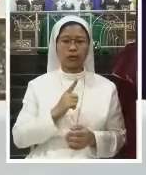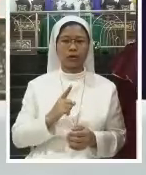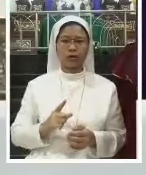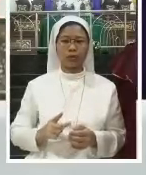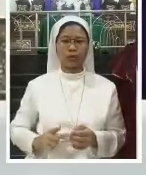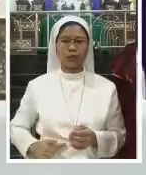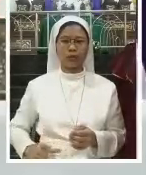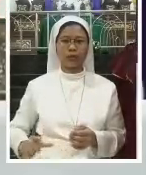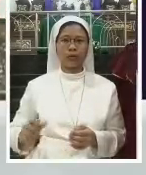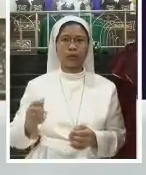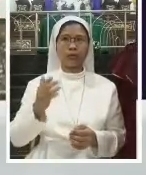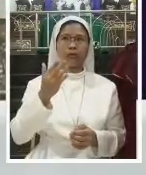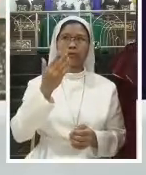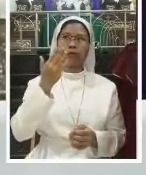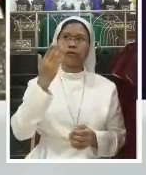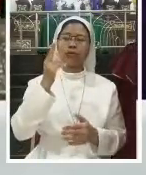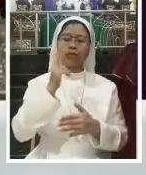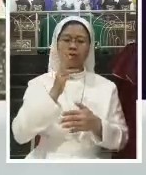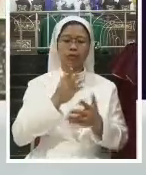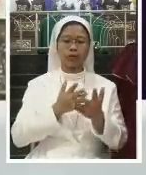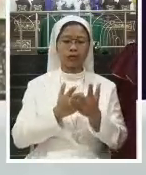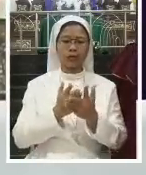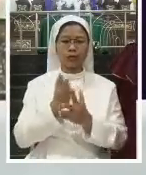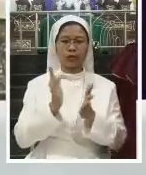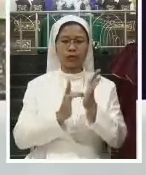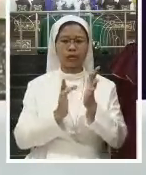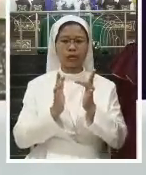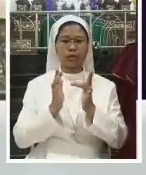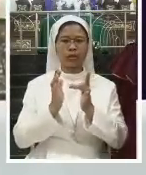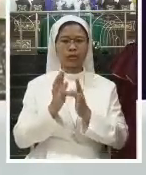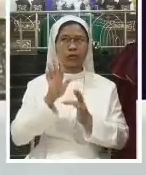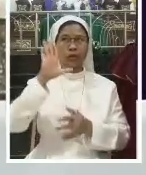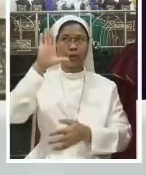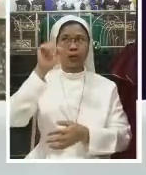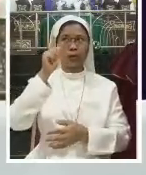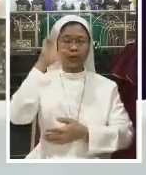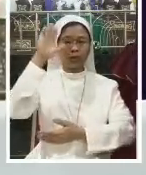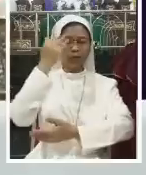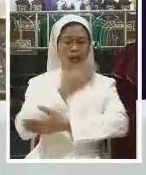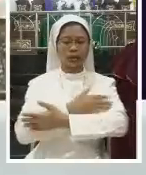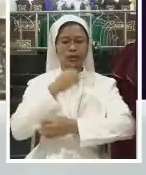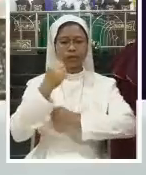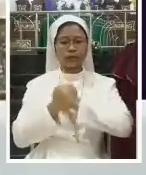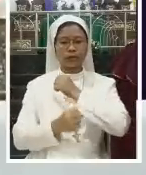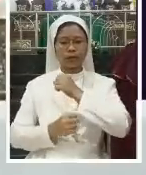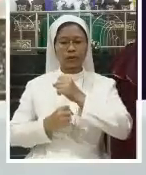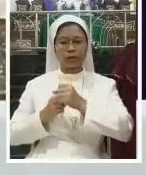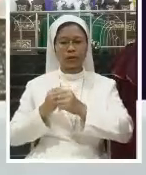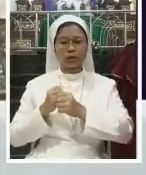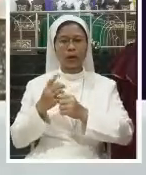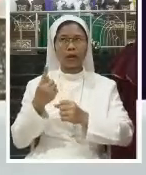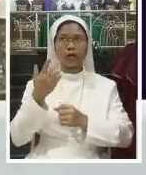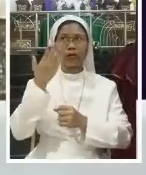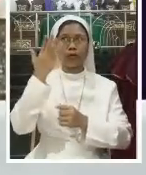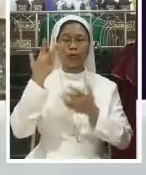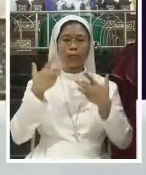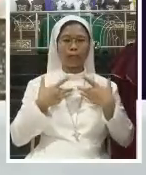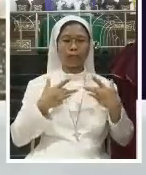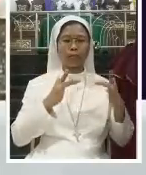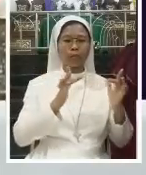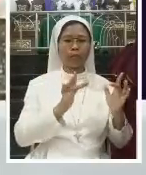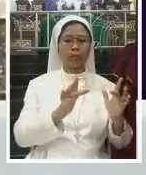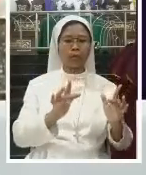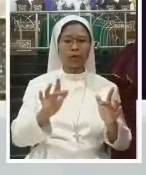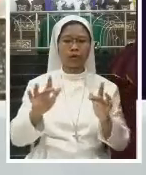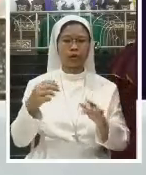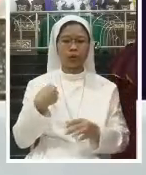Kagurangnan, huli kang pasyon kan bugtong mong aki, ang pagkaherak mo maging harini